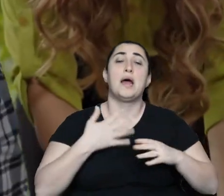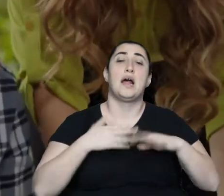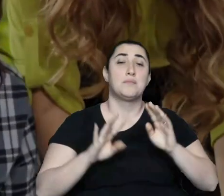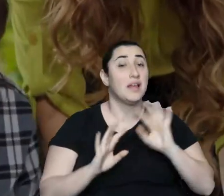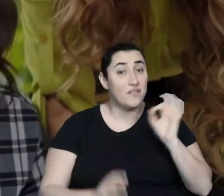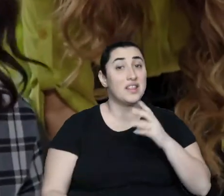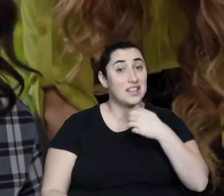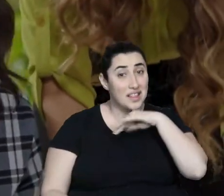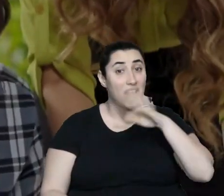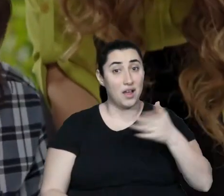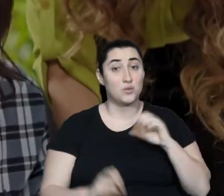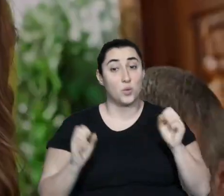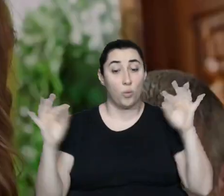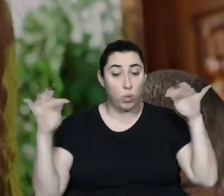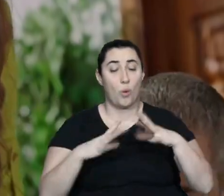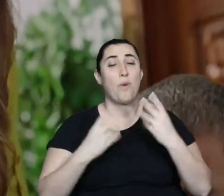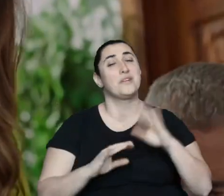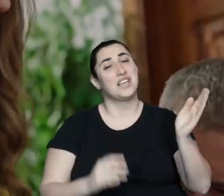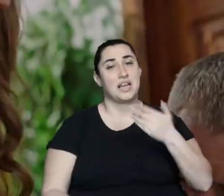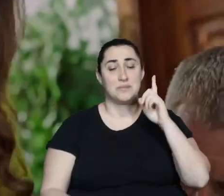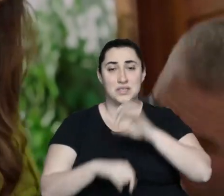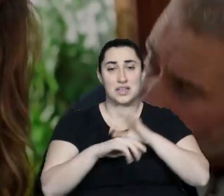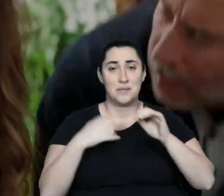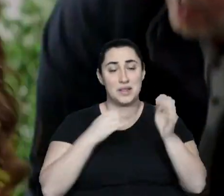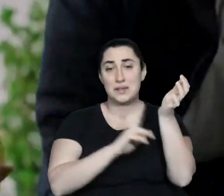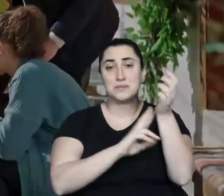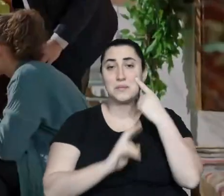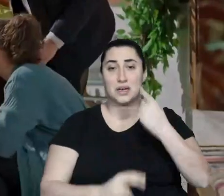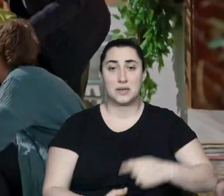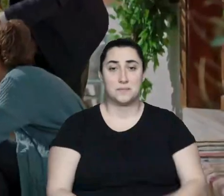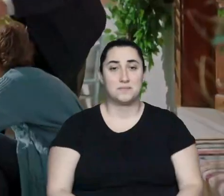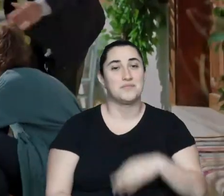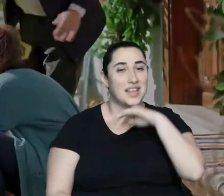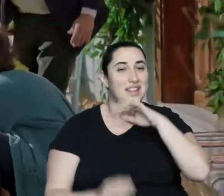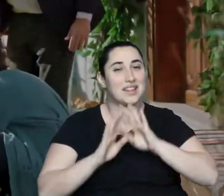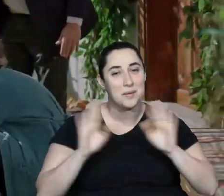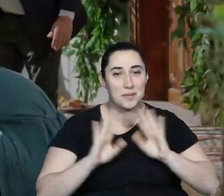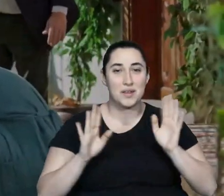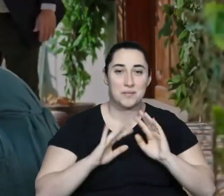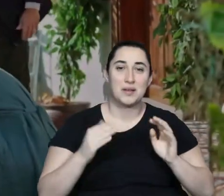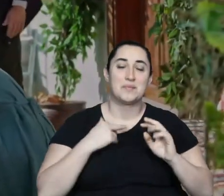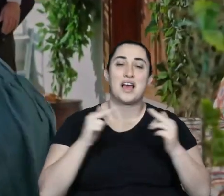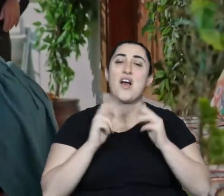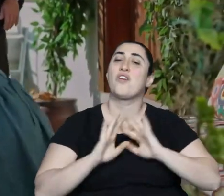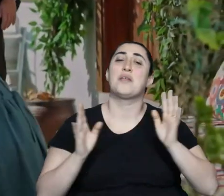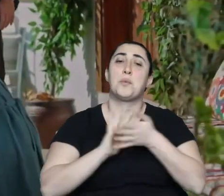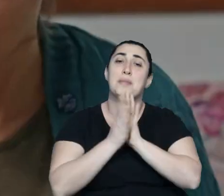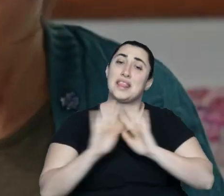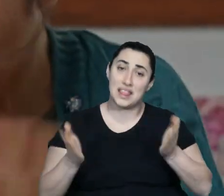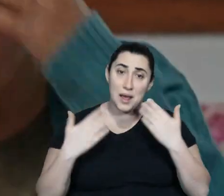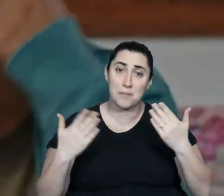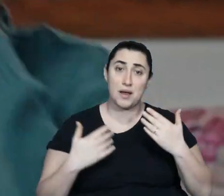etme. Evet dede ya hadi bak millet üşüşecek dedeciğim hadi. Bir saniye ben bir nabzına bakayım. Dede tamam biz kavga etmedik bitti